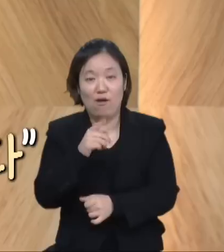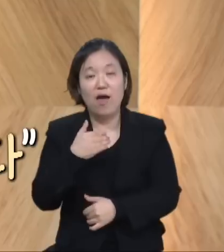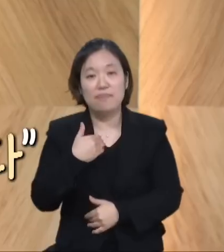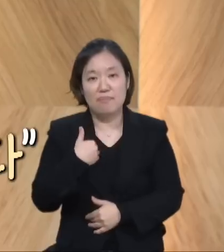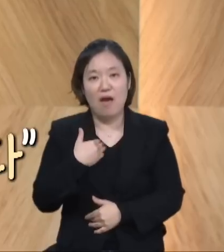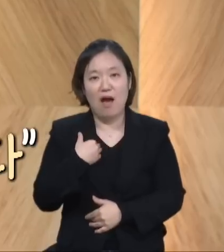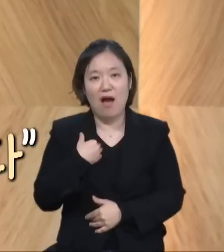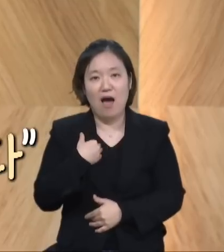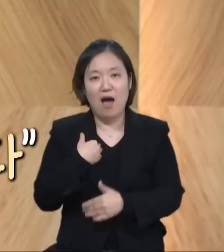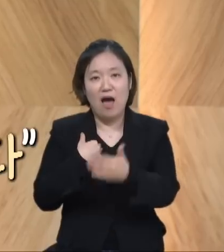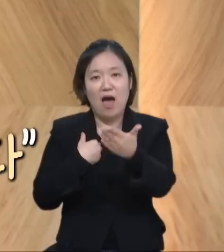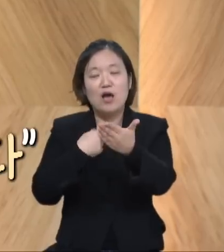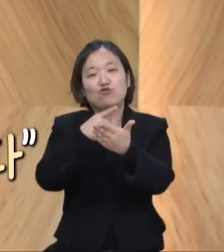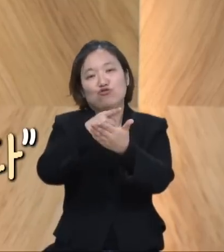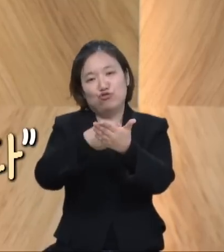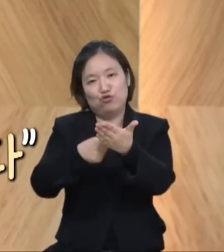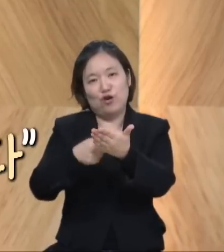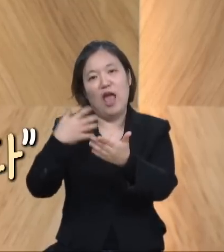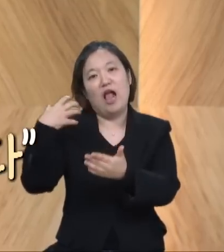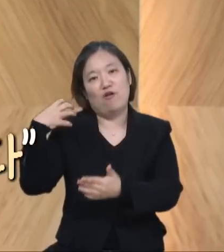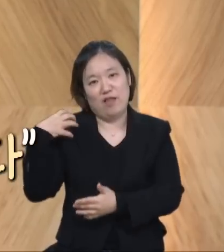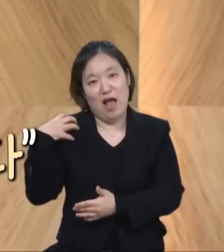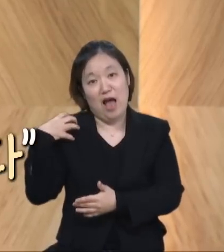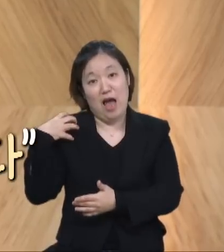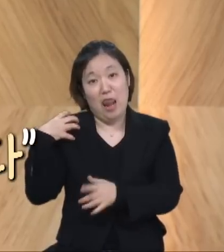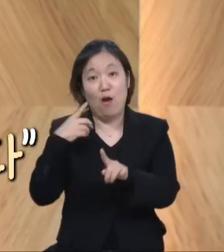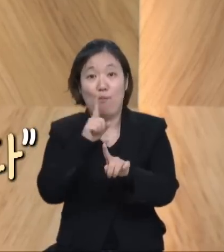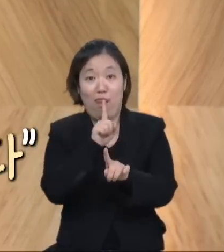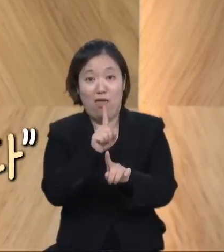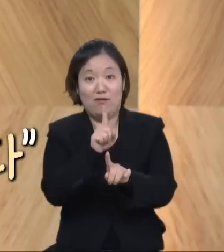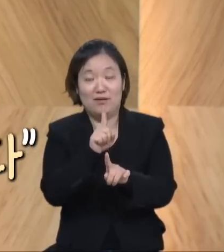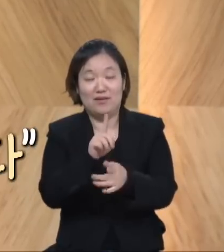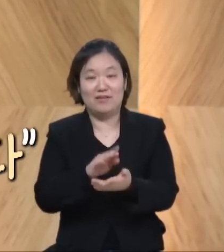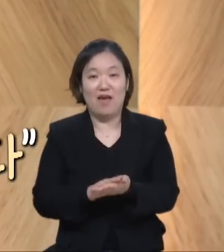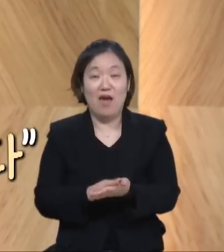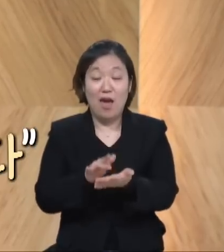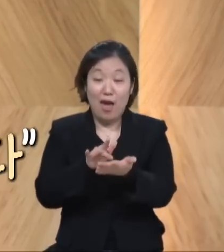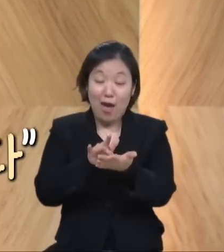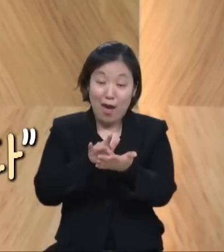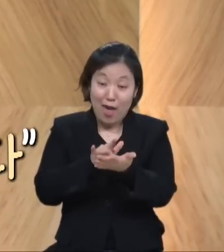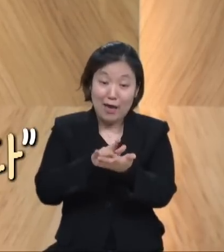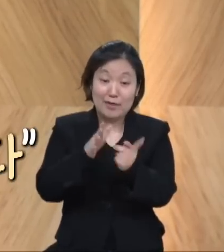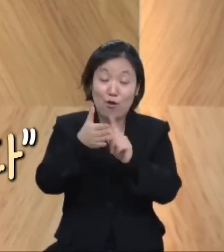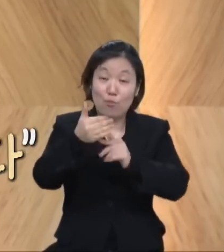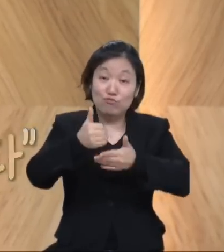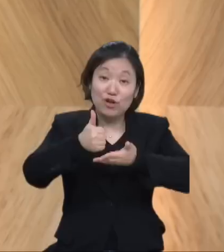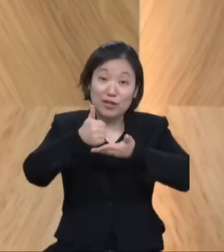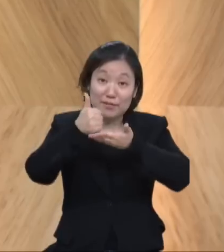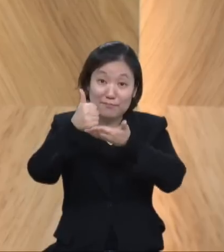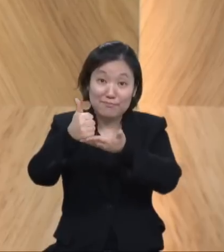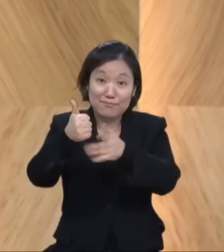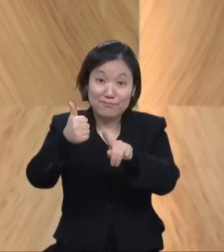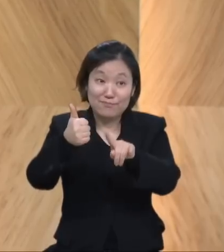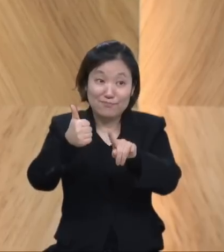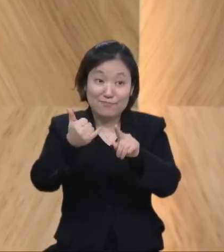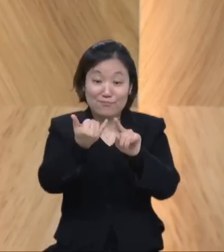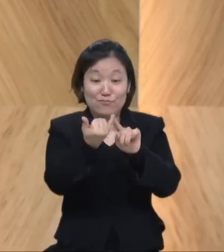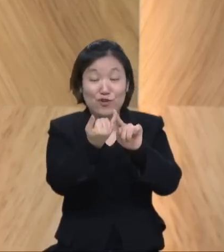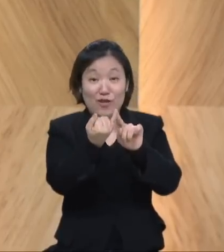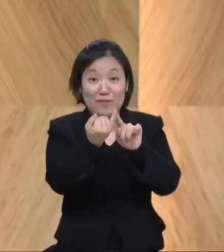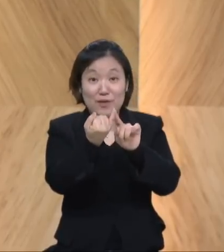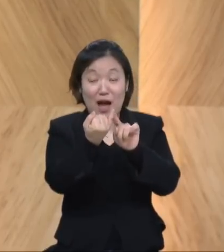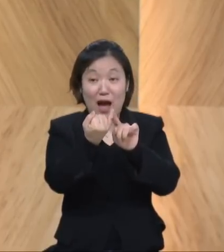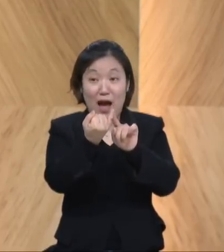수술해 줄 의사다라고 하시더니 약사여래 부처님께서 대선행 보살 그 머리를